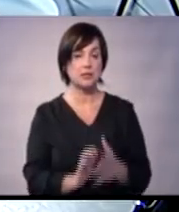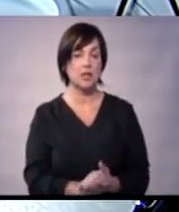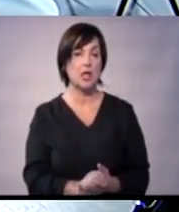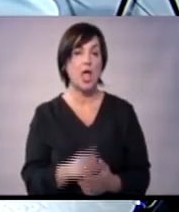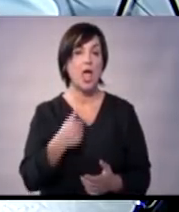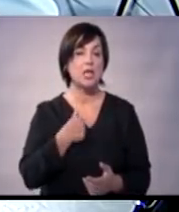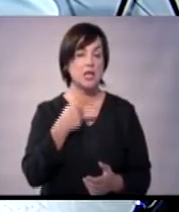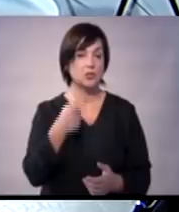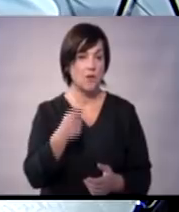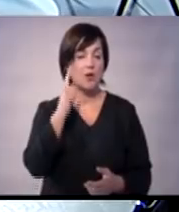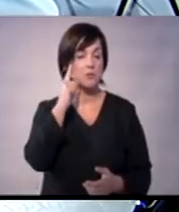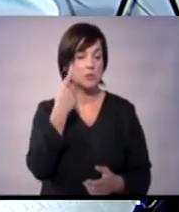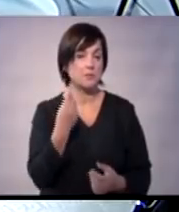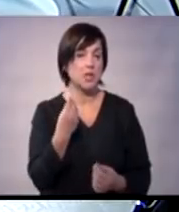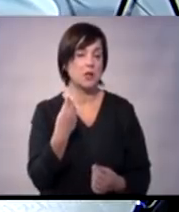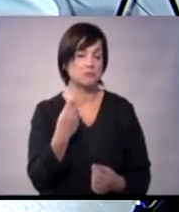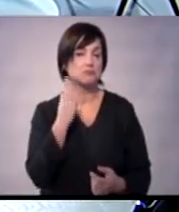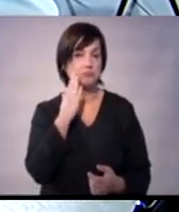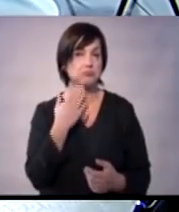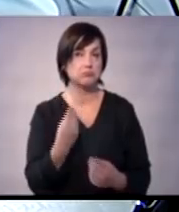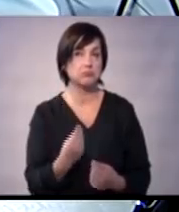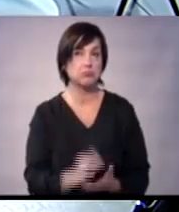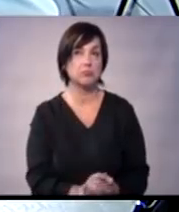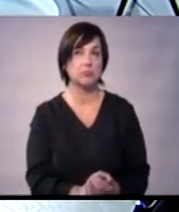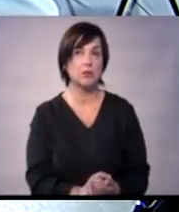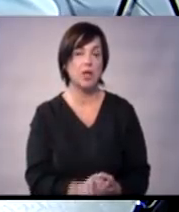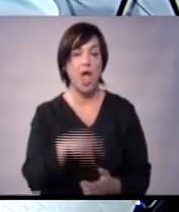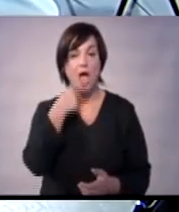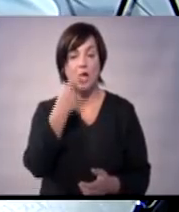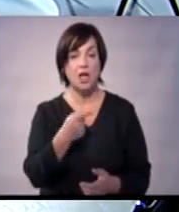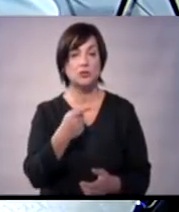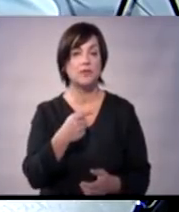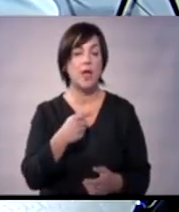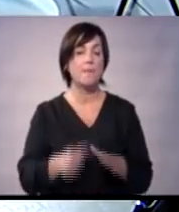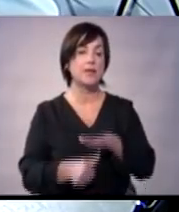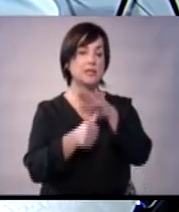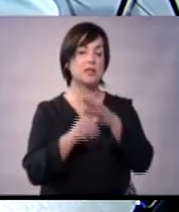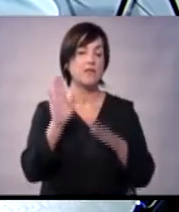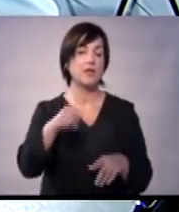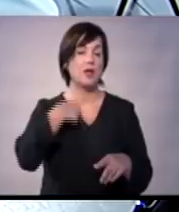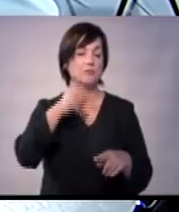И аз и тоа го рачувам за некоја си доблест. И кажав, викам, председателе,